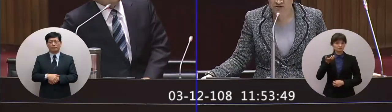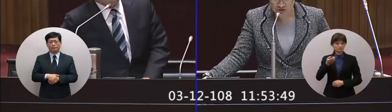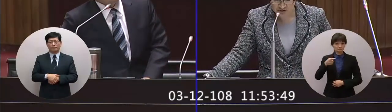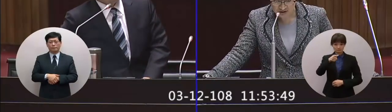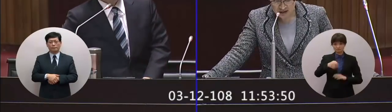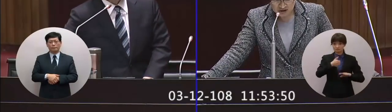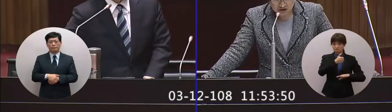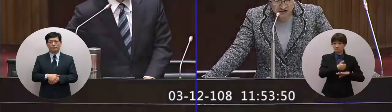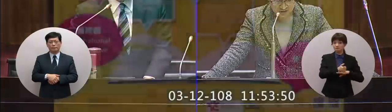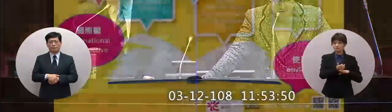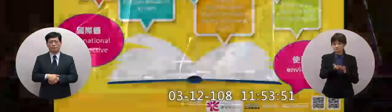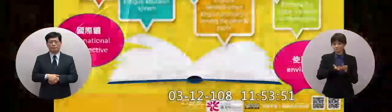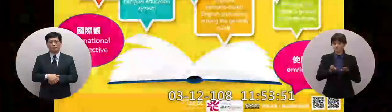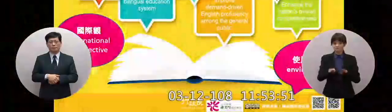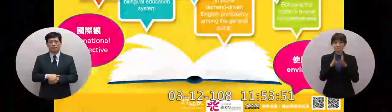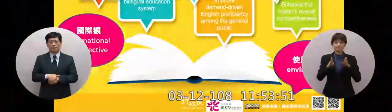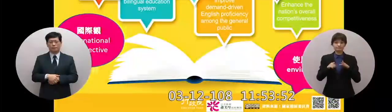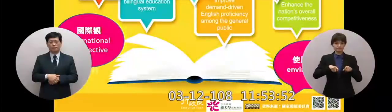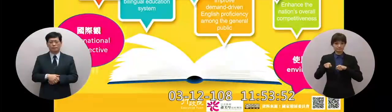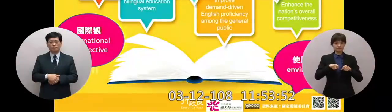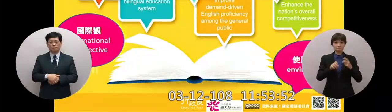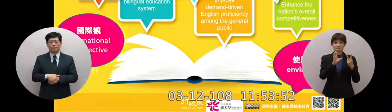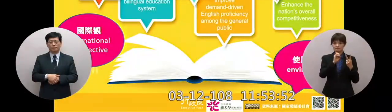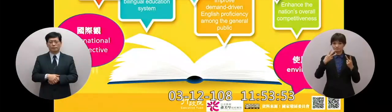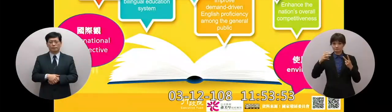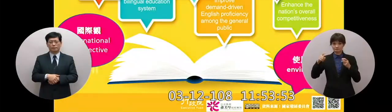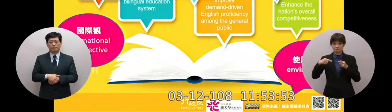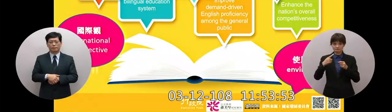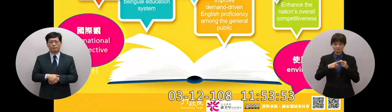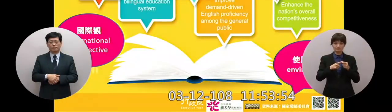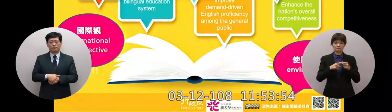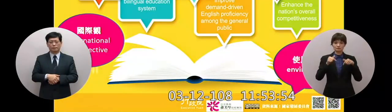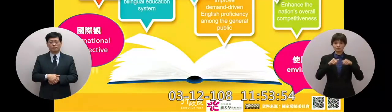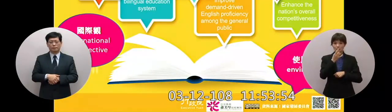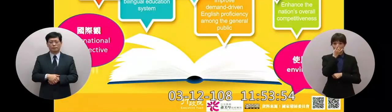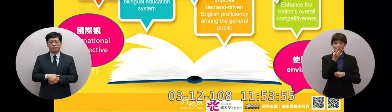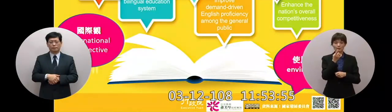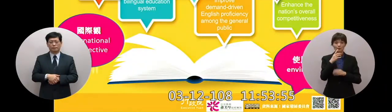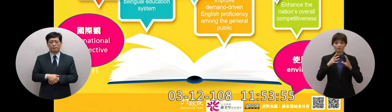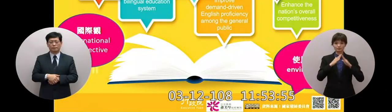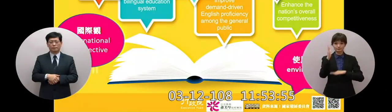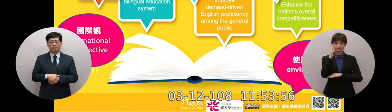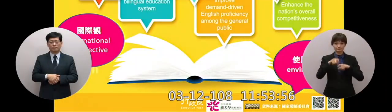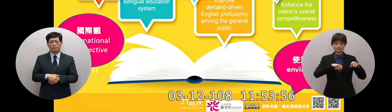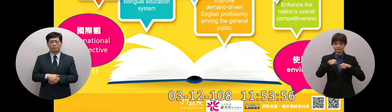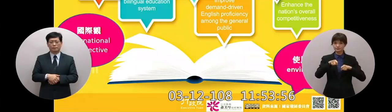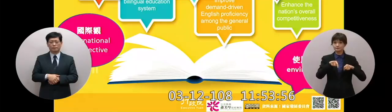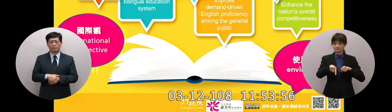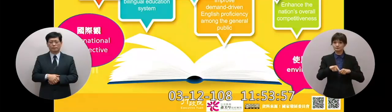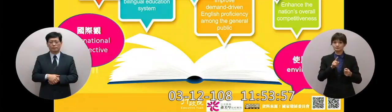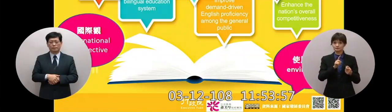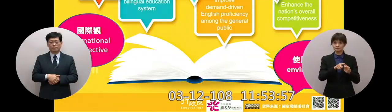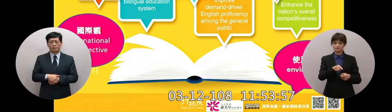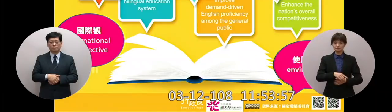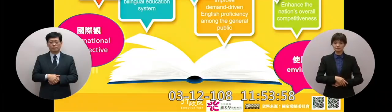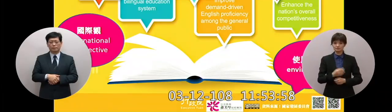始启动的，就是2030年双语国家政策发展蓝图的这个愿景啊。那么这个愿景